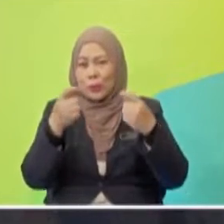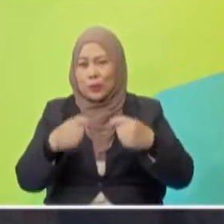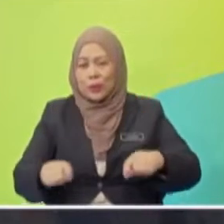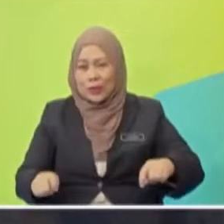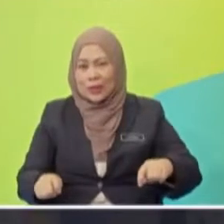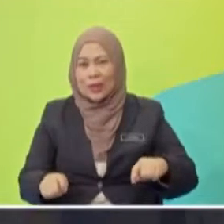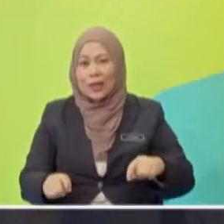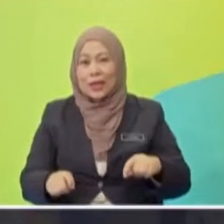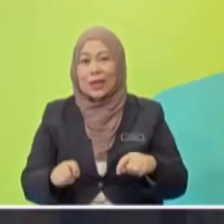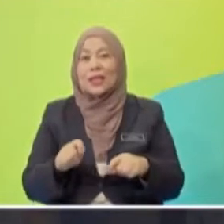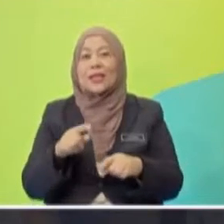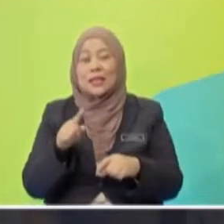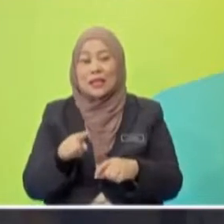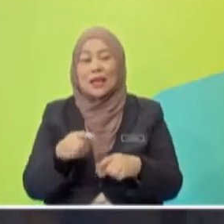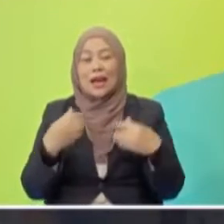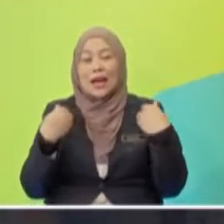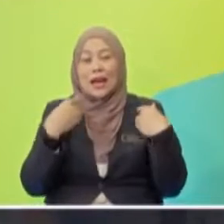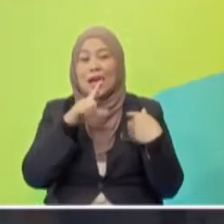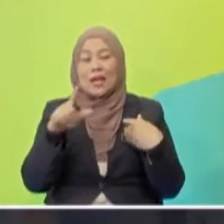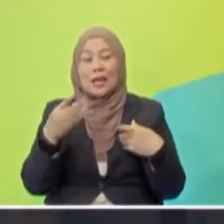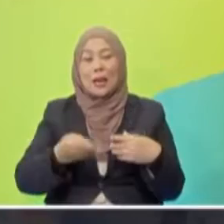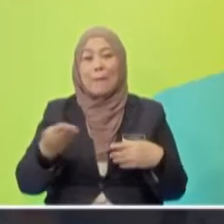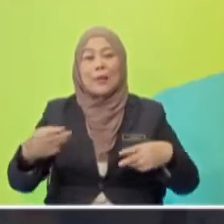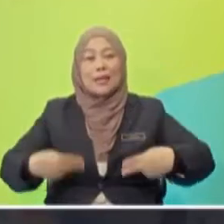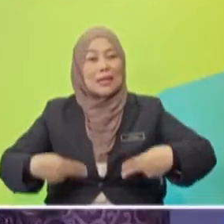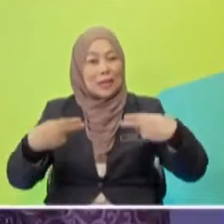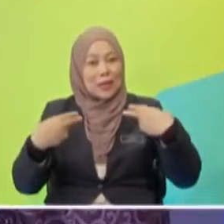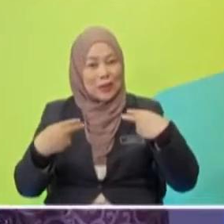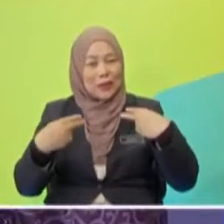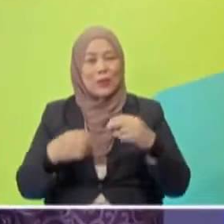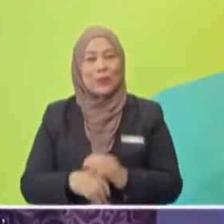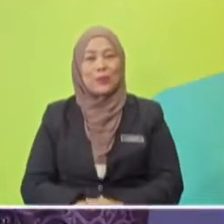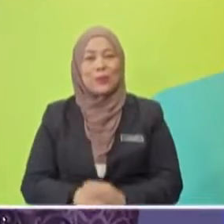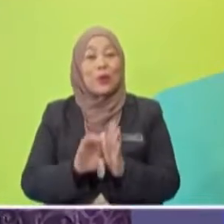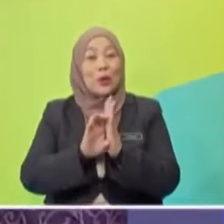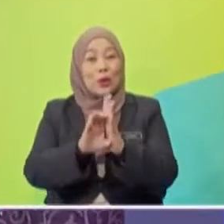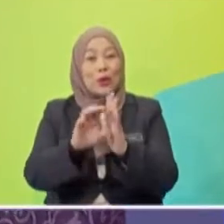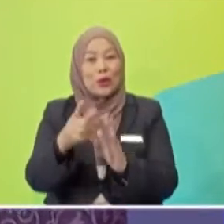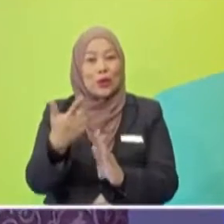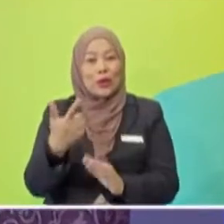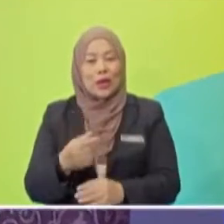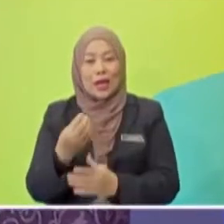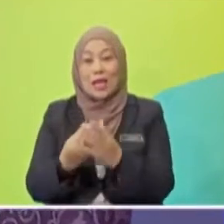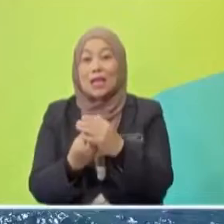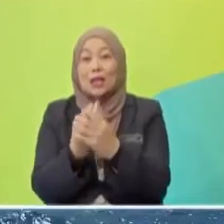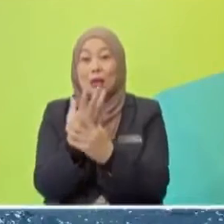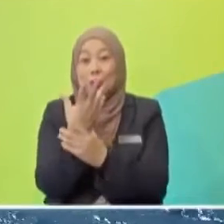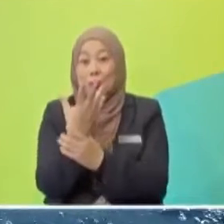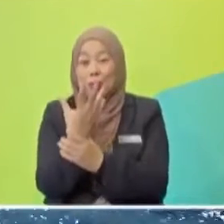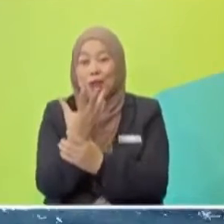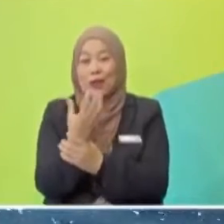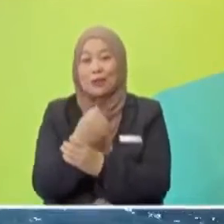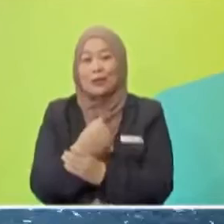hidup oke yang seterusnya kita lihat contoh ah tumbuhan Oke